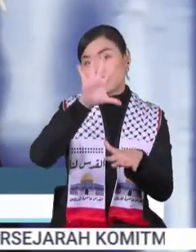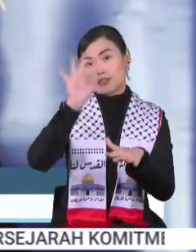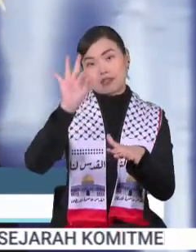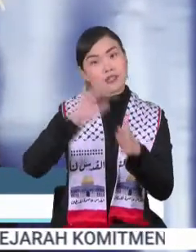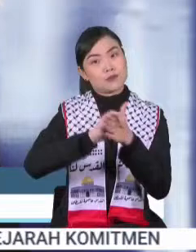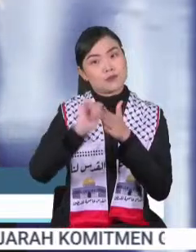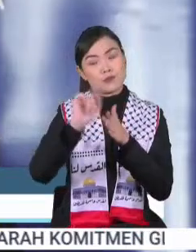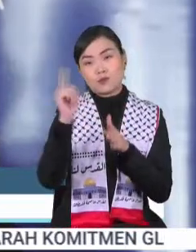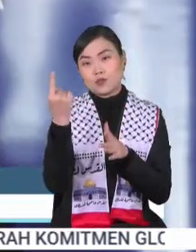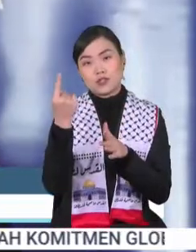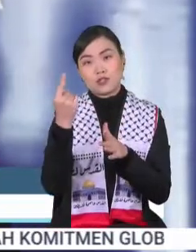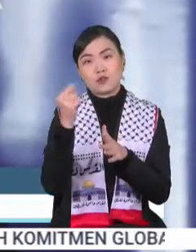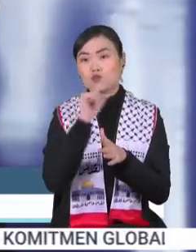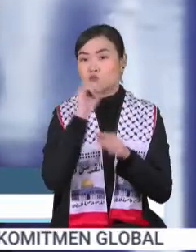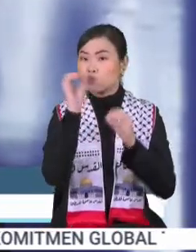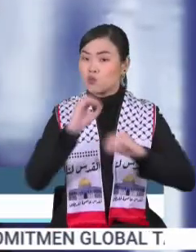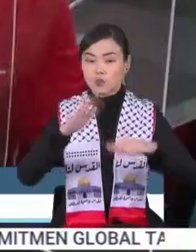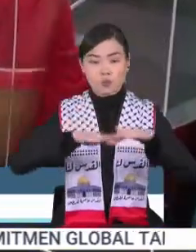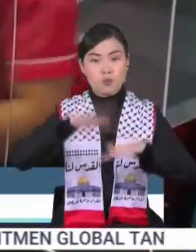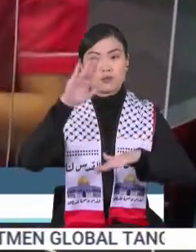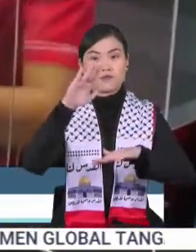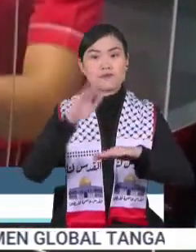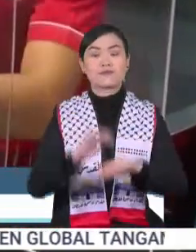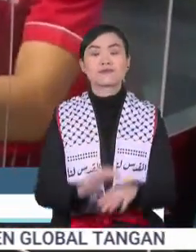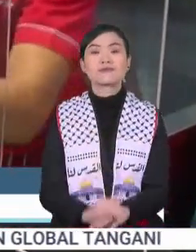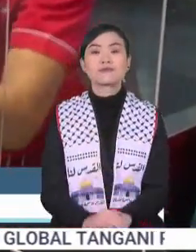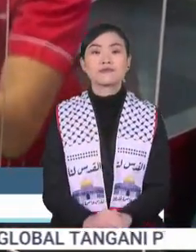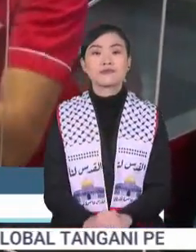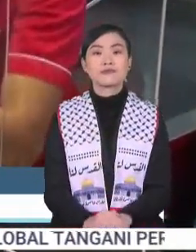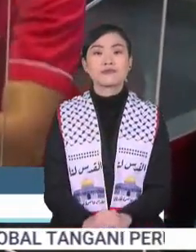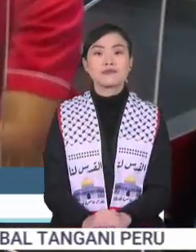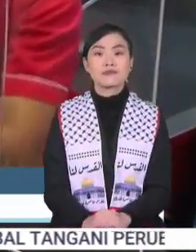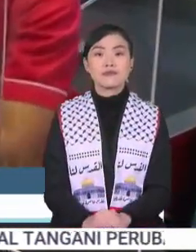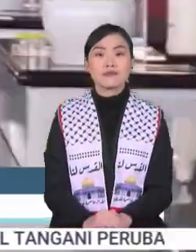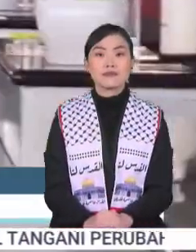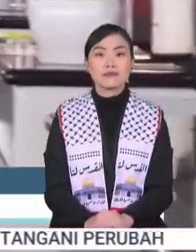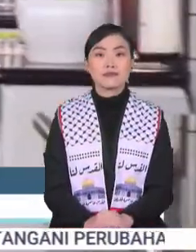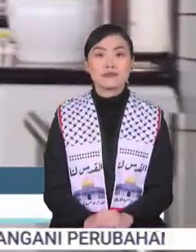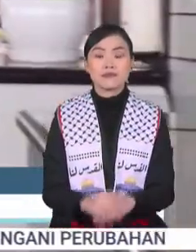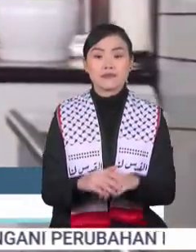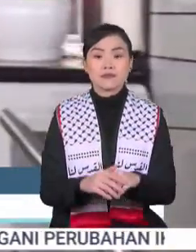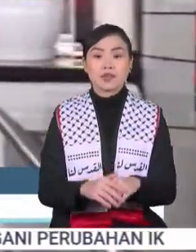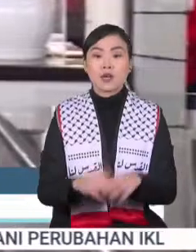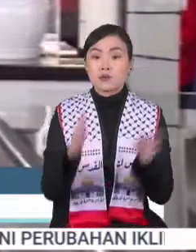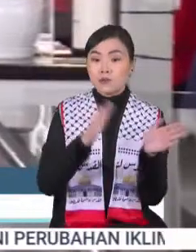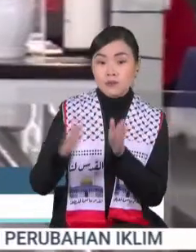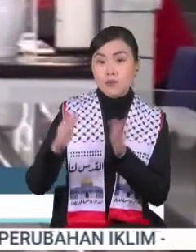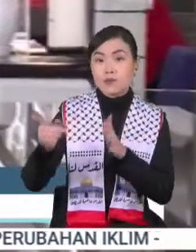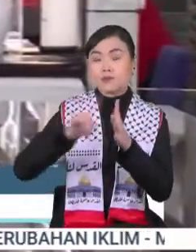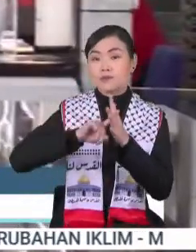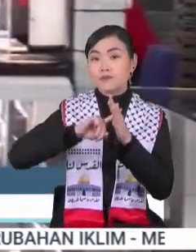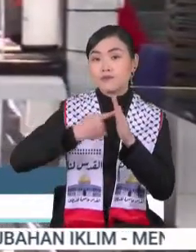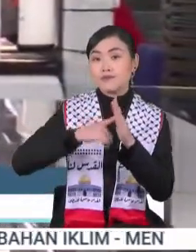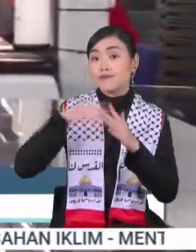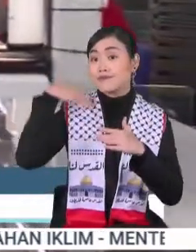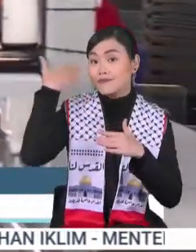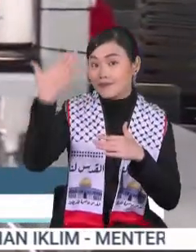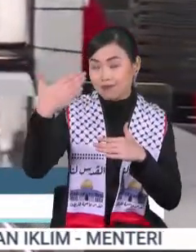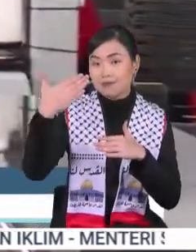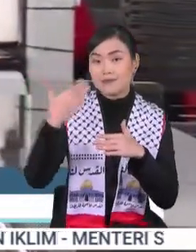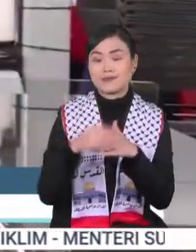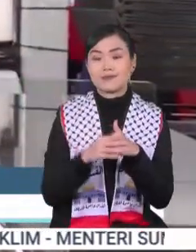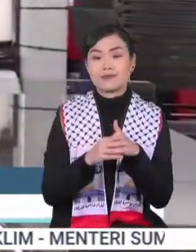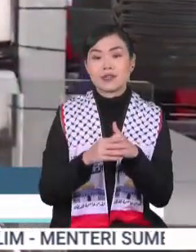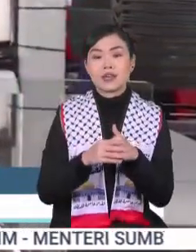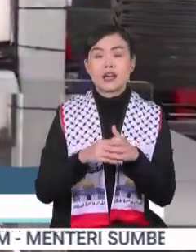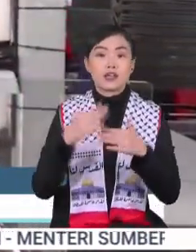599 tidak lebih daripada r600 inisiatif akan dilaksana bermula esok dasar sama akan